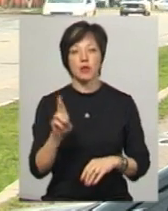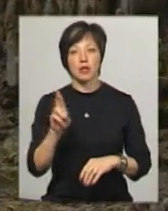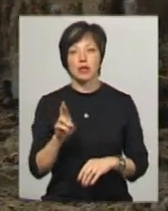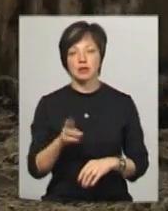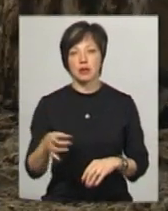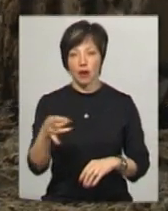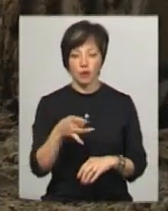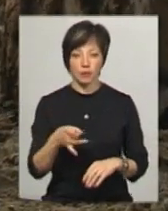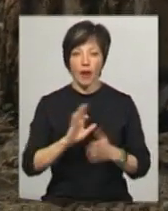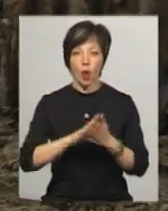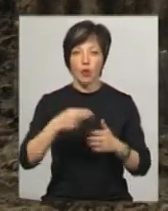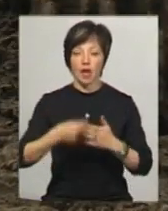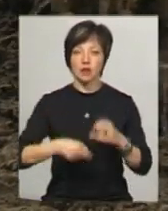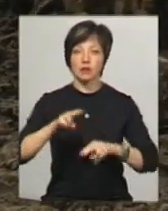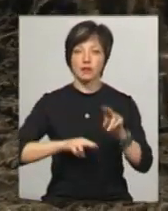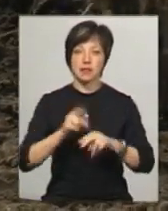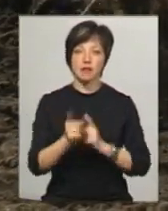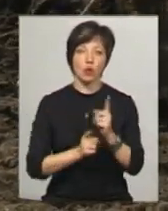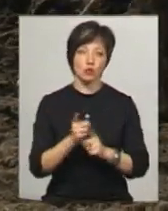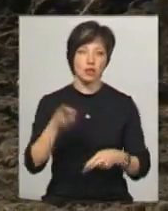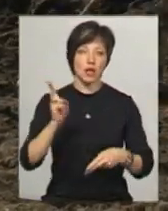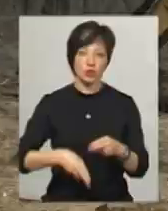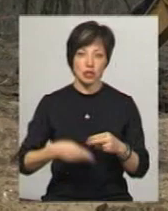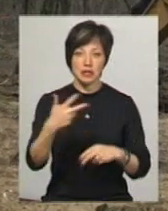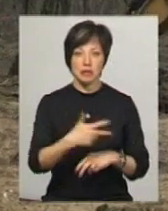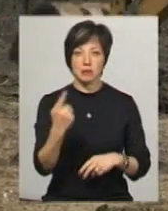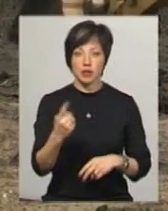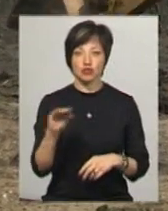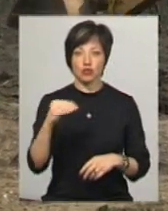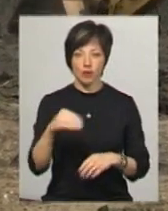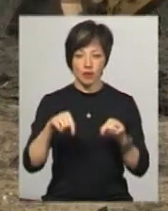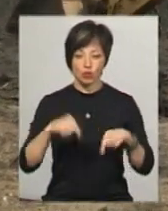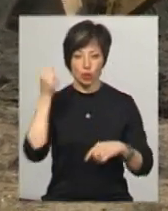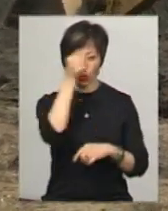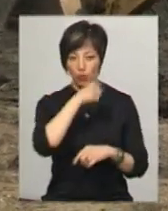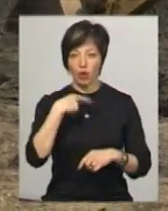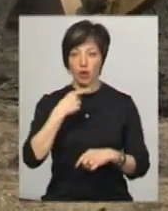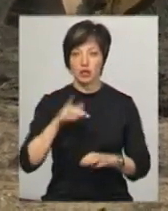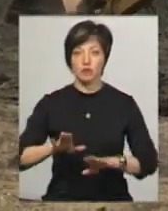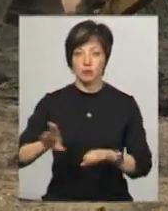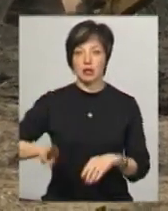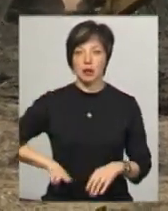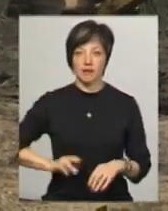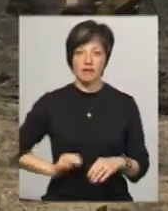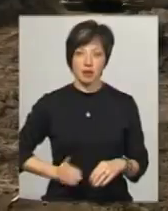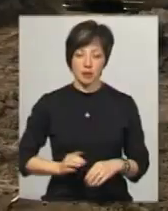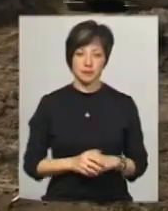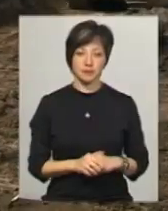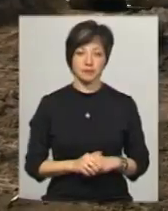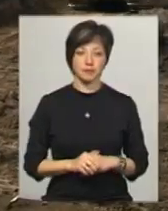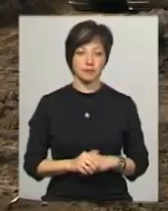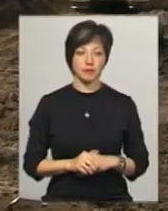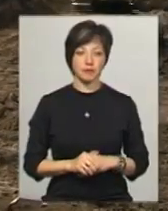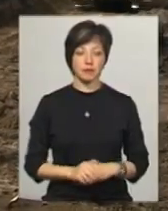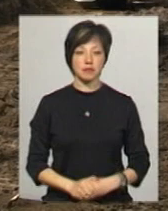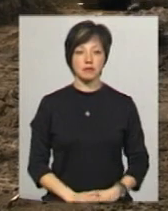Ярмолинецький район. Контракт на будівництво та реконструкцію закінчується 31 жовтня цього року, каже заступник директора фірми-підрядника.